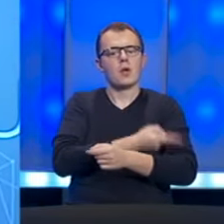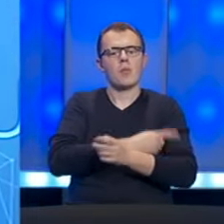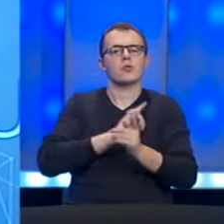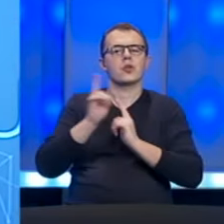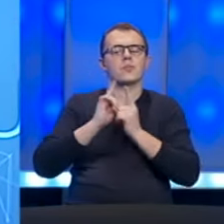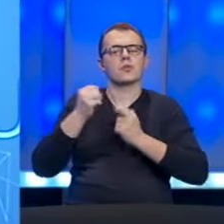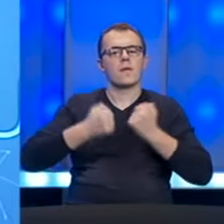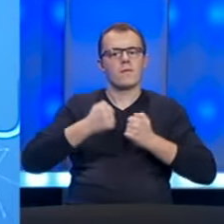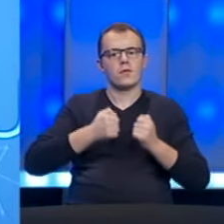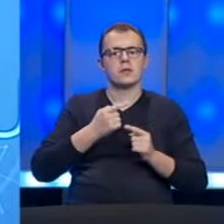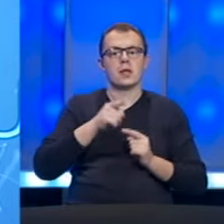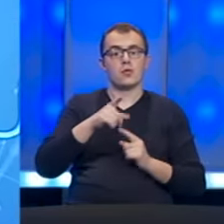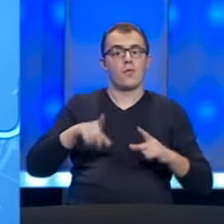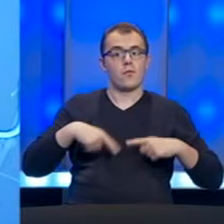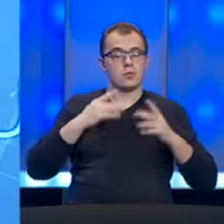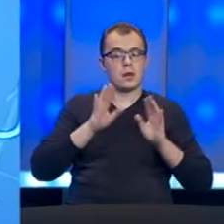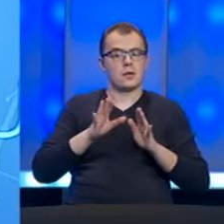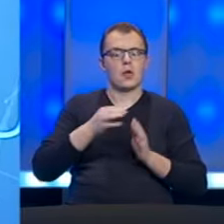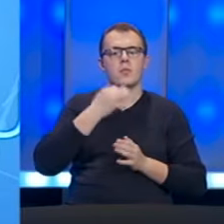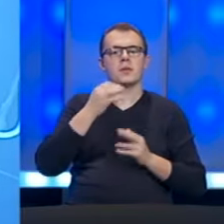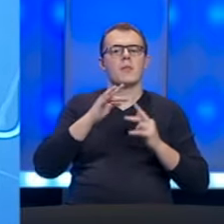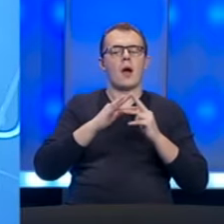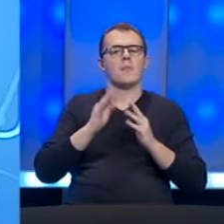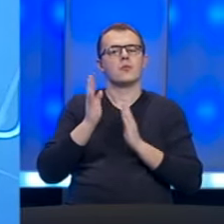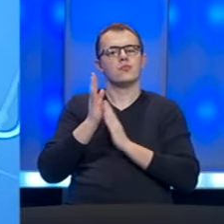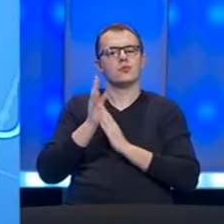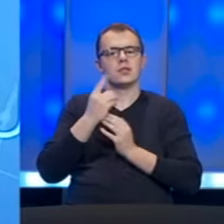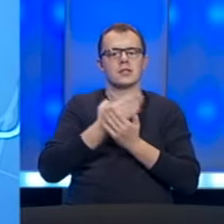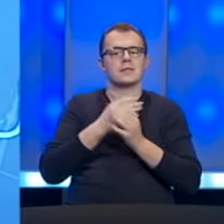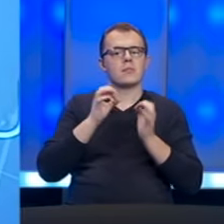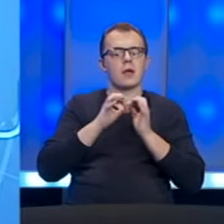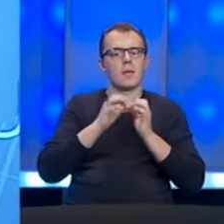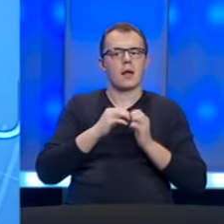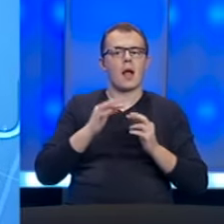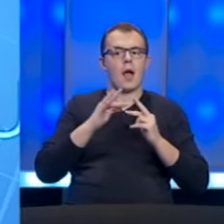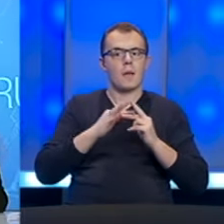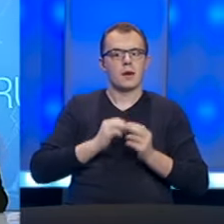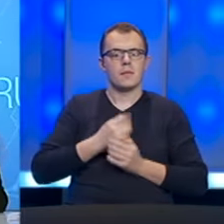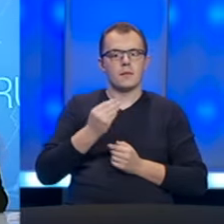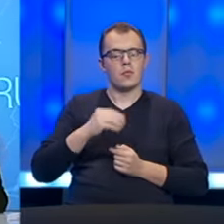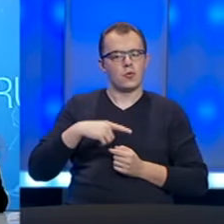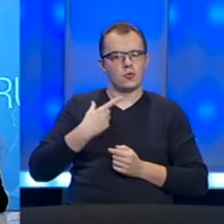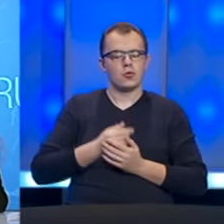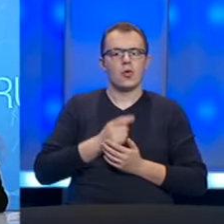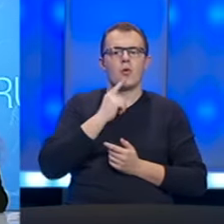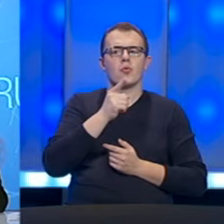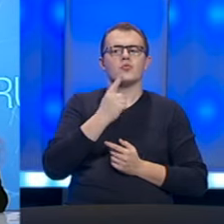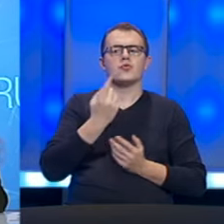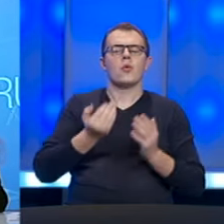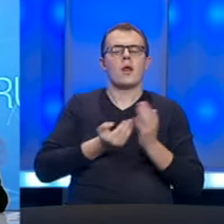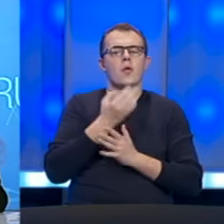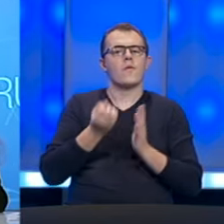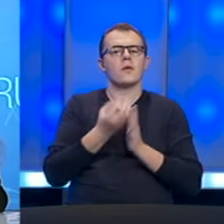vozila. Je li to i ovoga jutra tako? Pitamo Amru Musagić iz Bihamka. Amra, dobro jutro. Koje su to